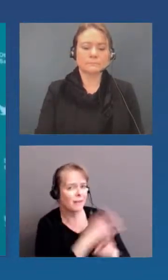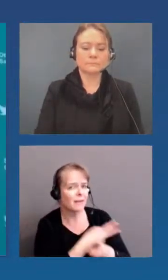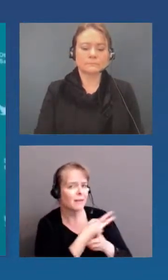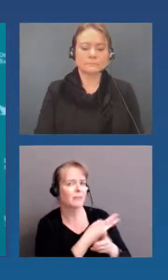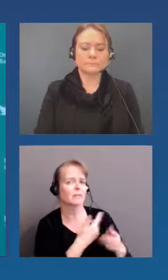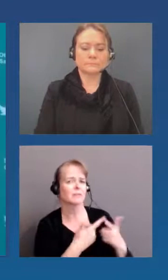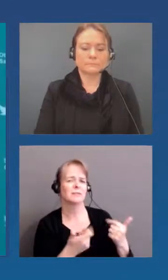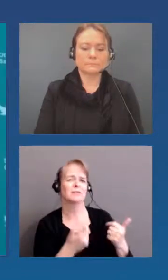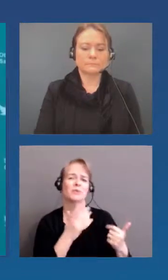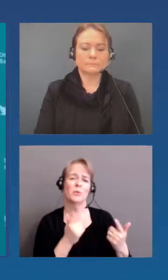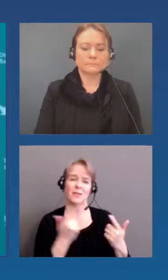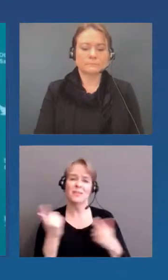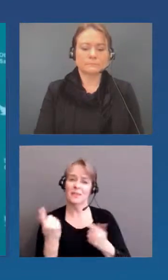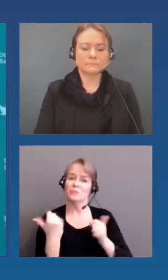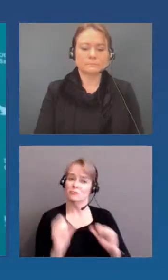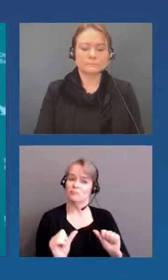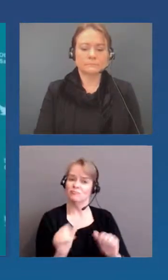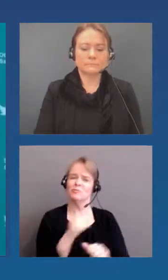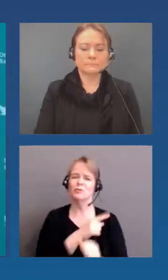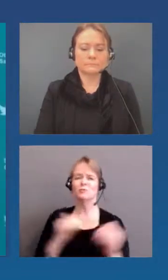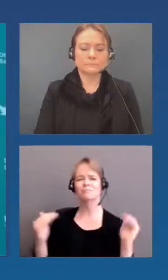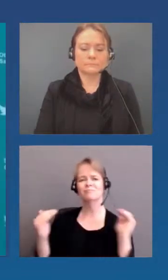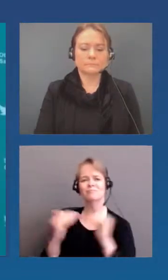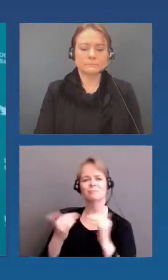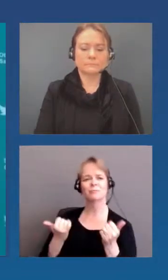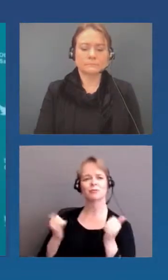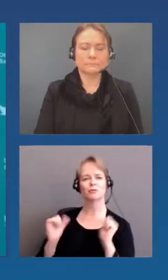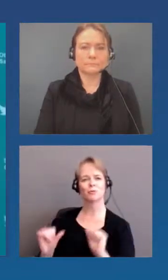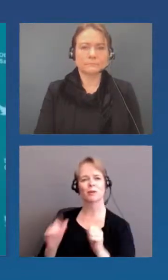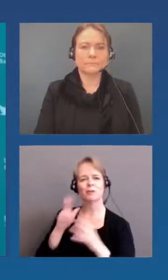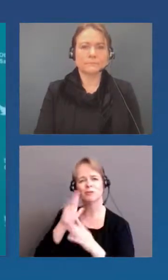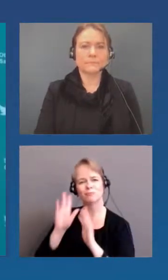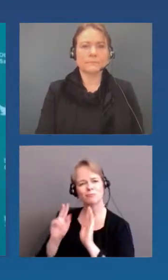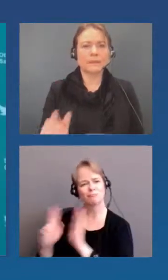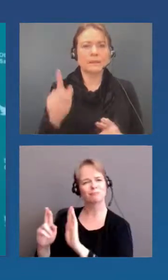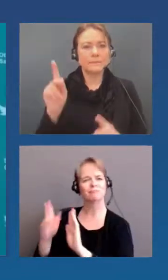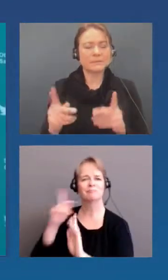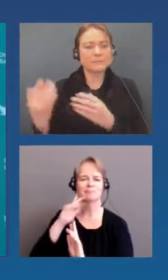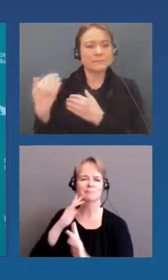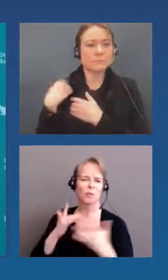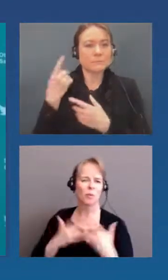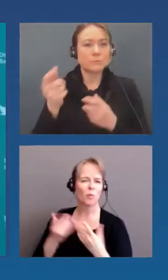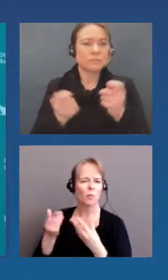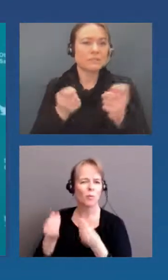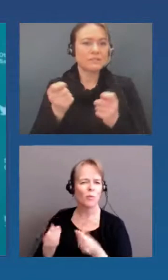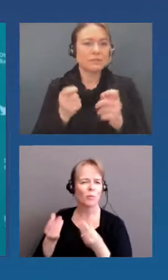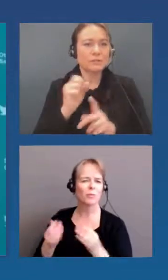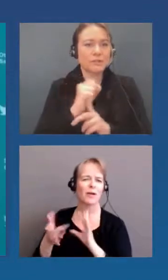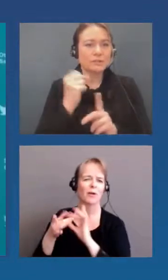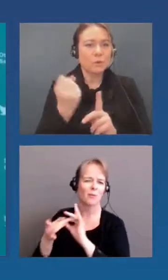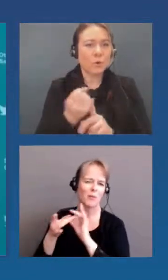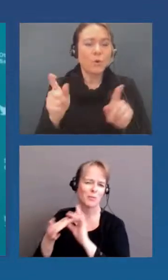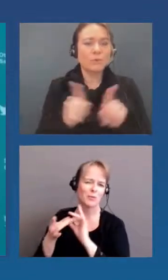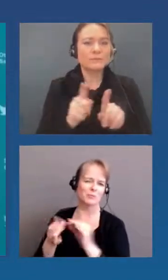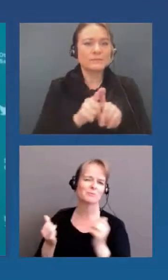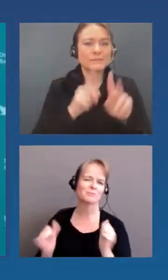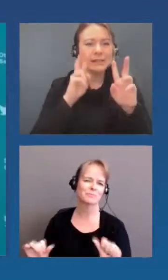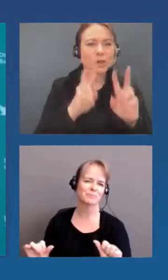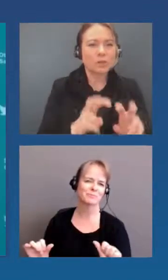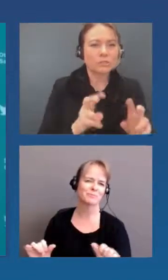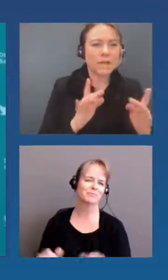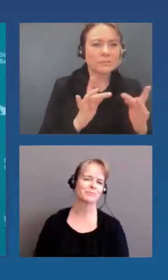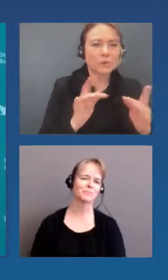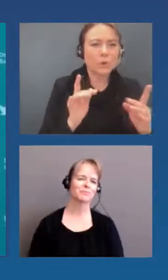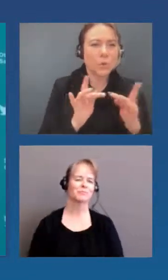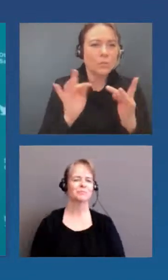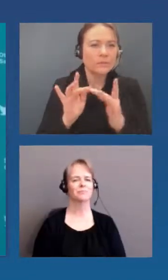cooperation, patience, and kindness. Nos gestionnaires de cas et nos agents de recherche de contacts travaillent sans